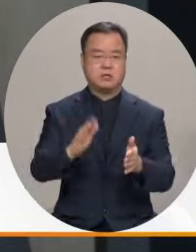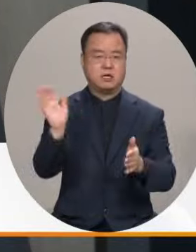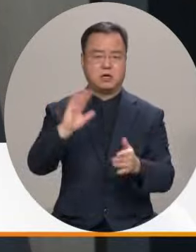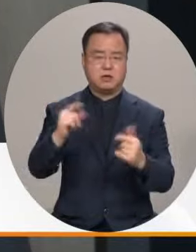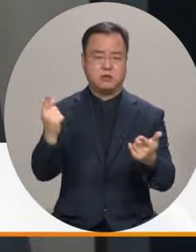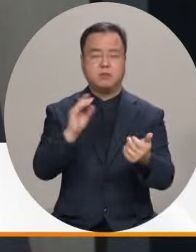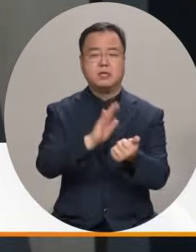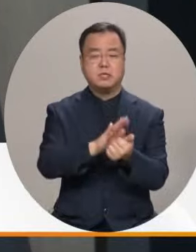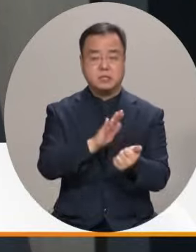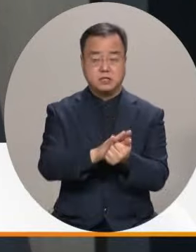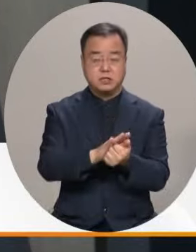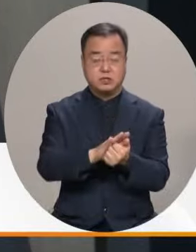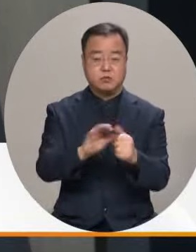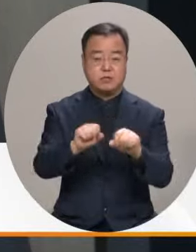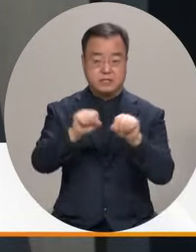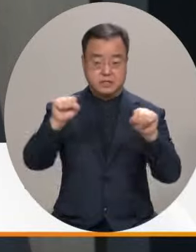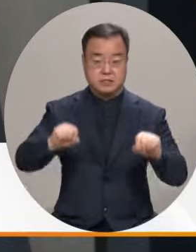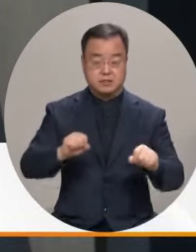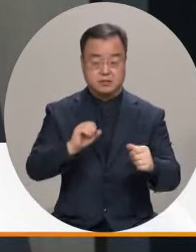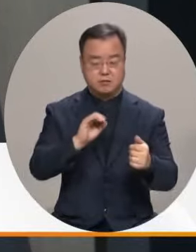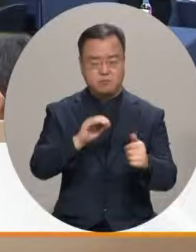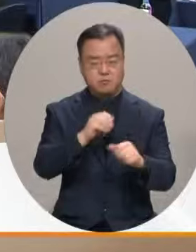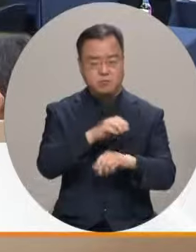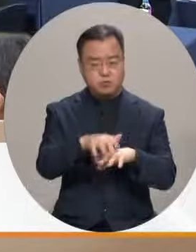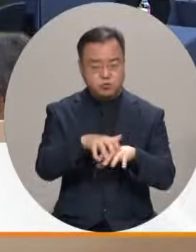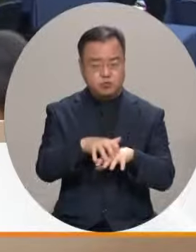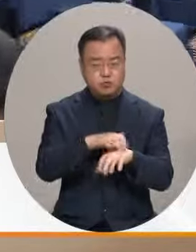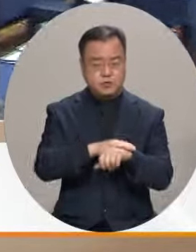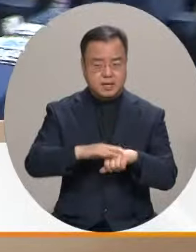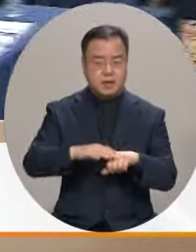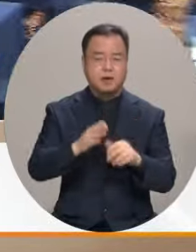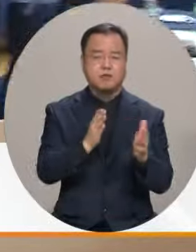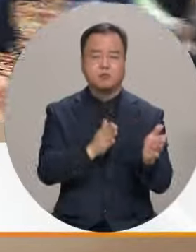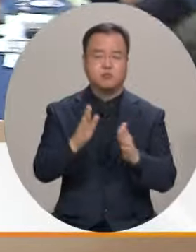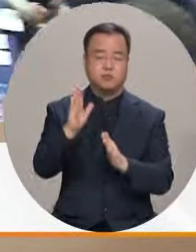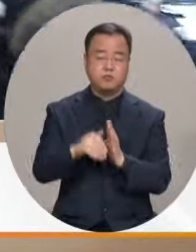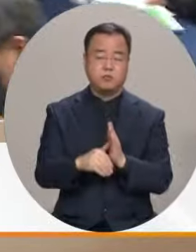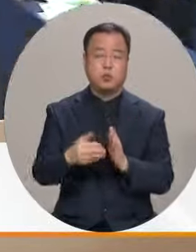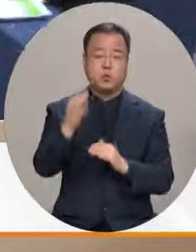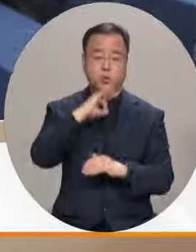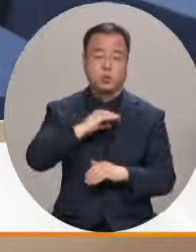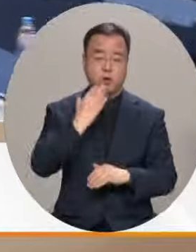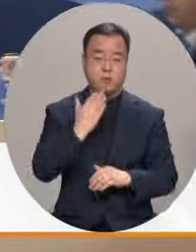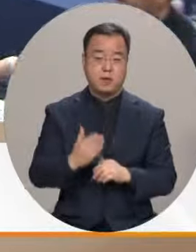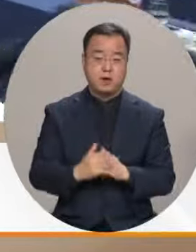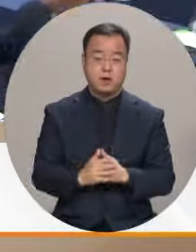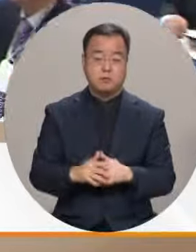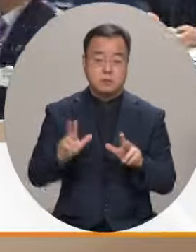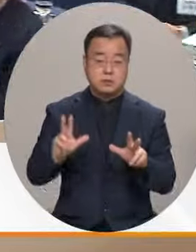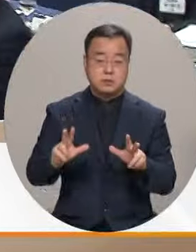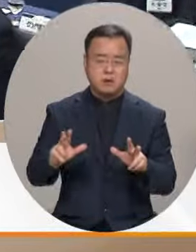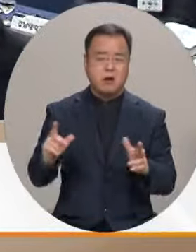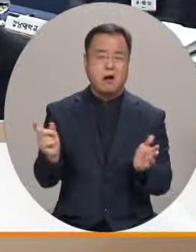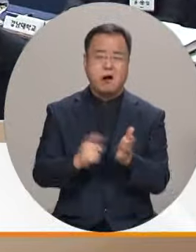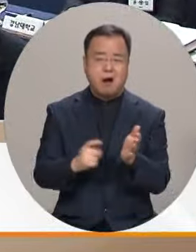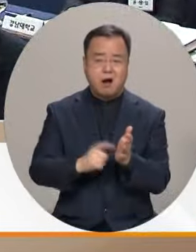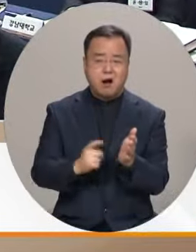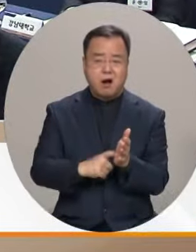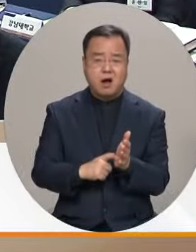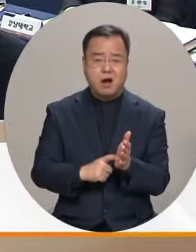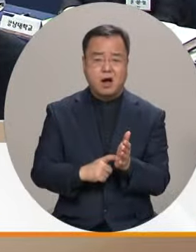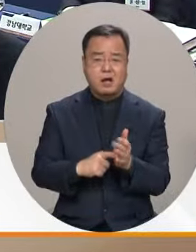지원 체계를 대학이 잘 만들어야이 무전공 선발 도입의 효과가 생기는 건데 지금이 속도가 너무 급하다